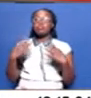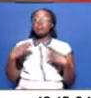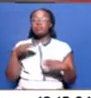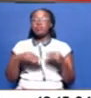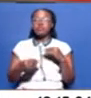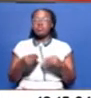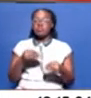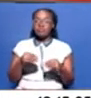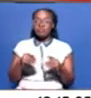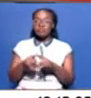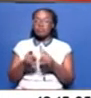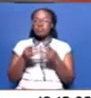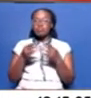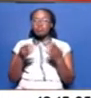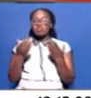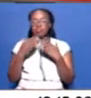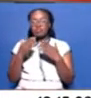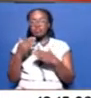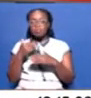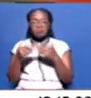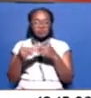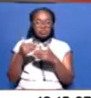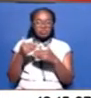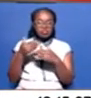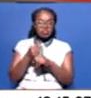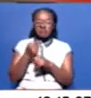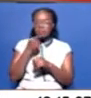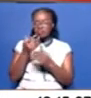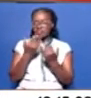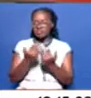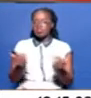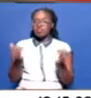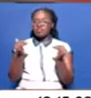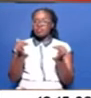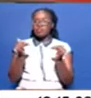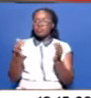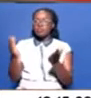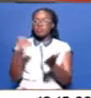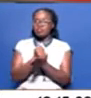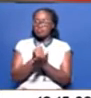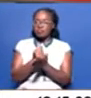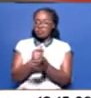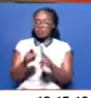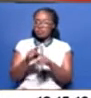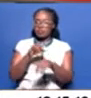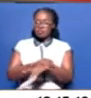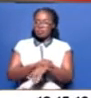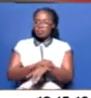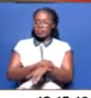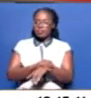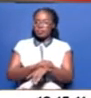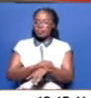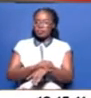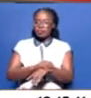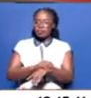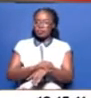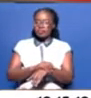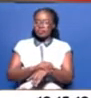na kukamilisha ujenzi wa mfumo wa kuhakikisha watu hao wanapata ajira. Katika makala ya leo kuhusu Ifahamu